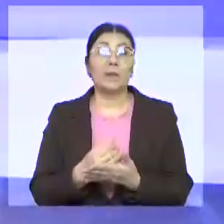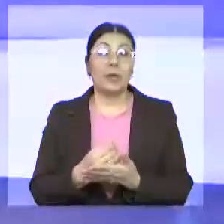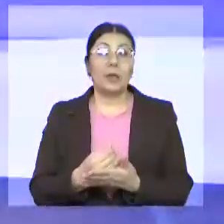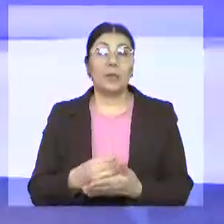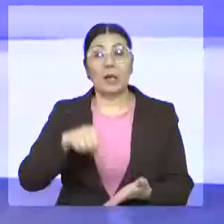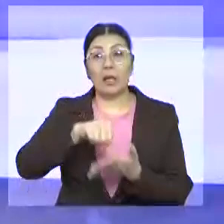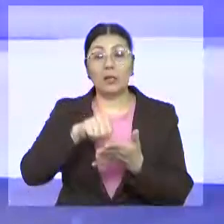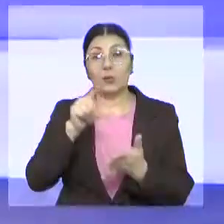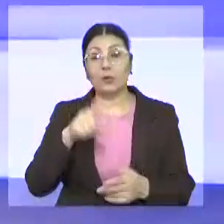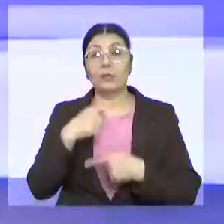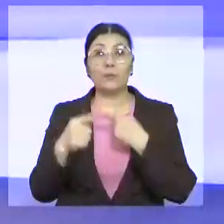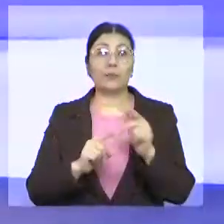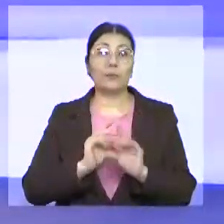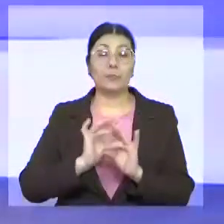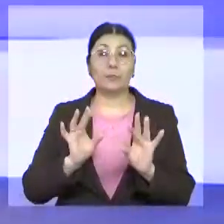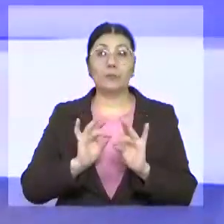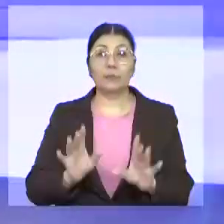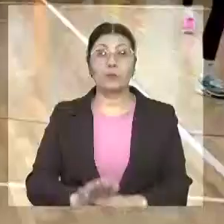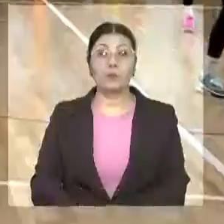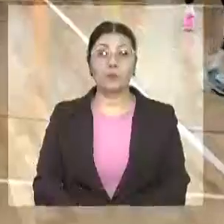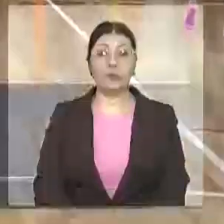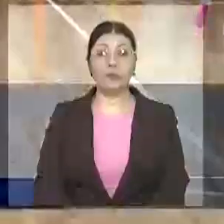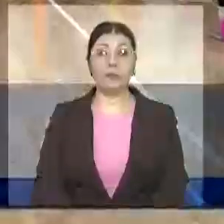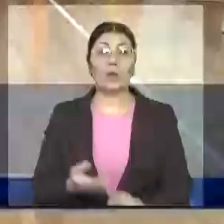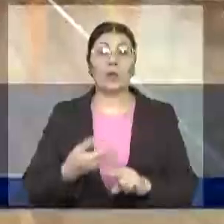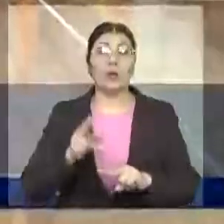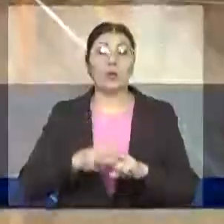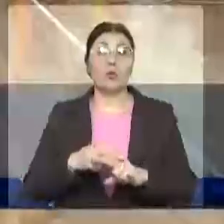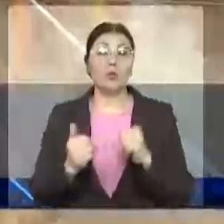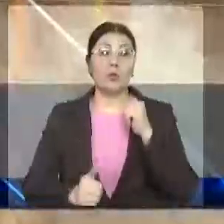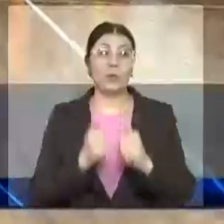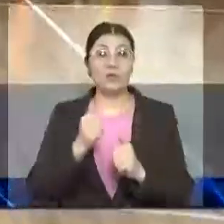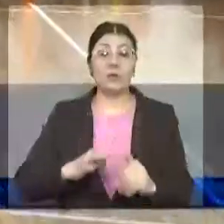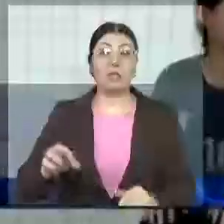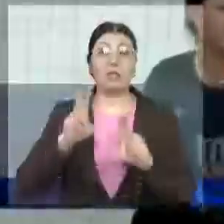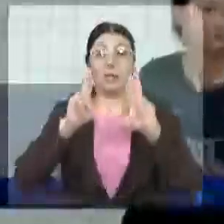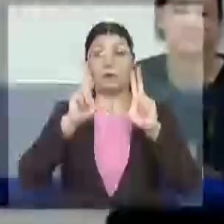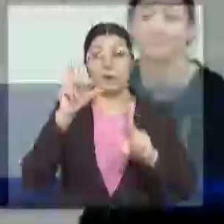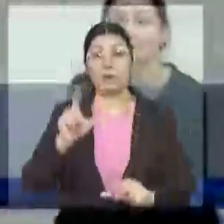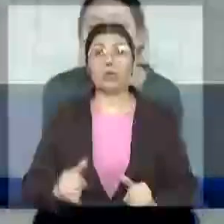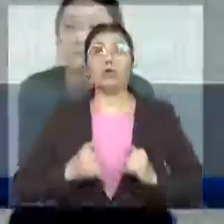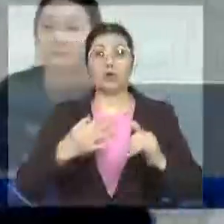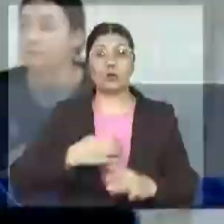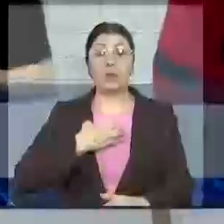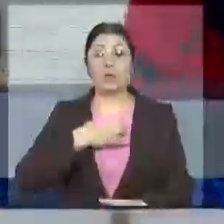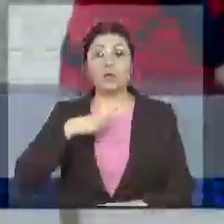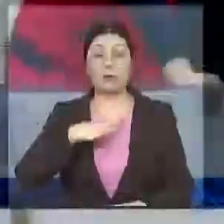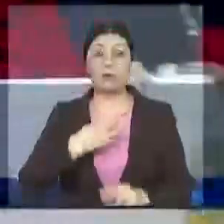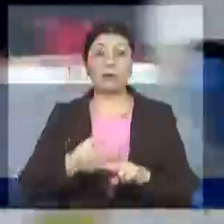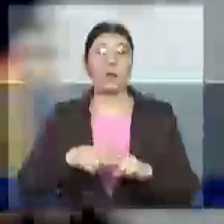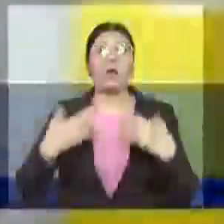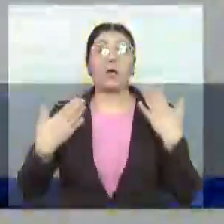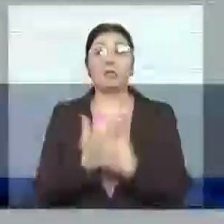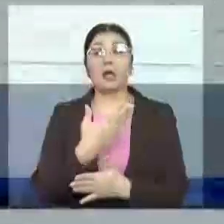сынға түсті. Толығырақ тілші бейнематериалында. Бұл жолғы турнир өңірлік волейболшылар үшін аса маңызды болды. Өйткені